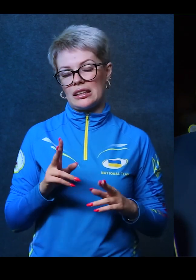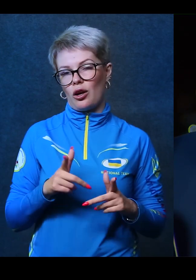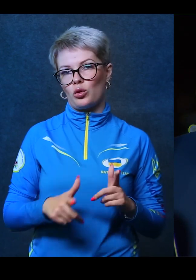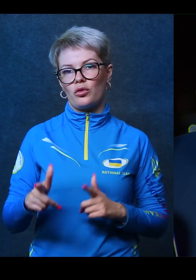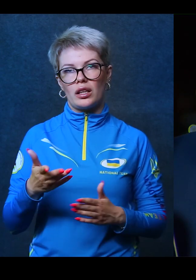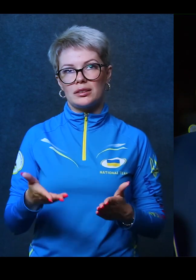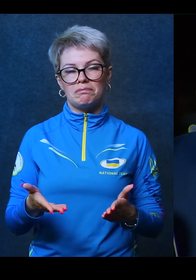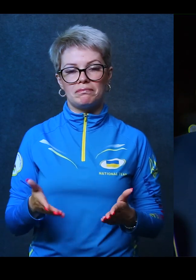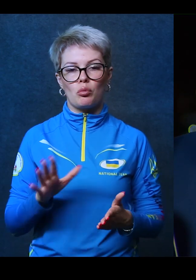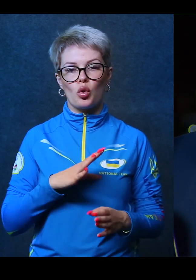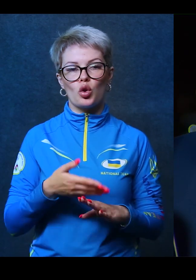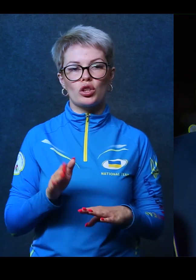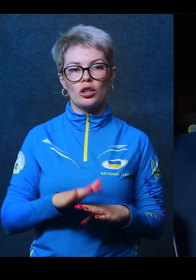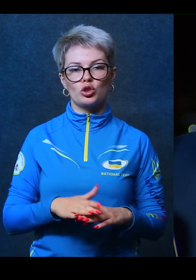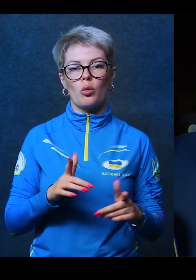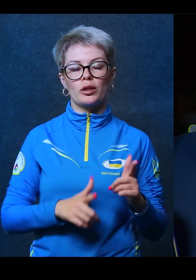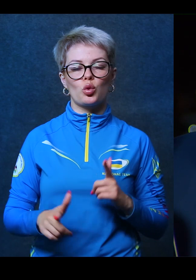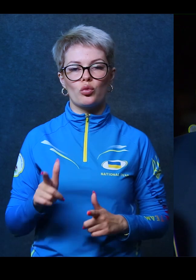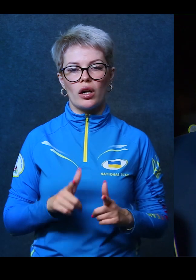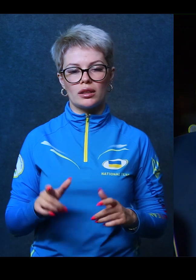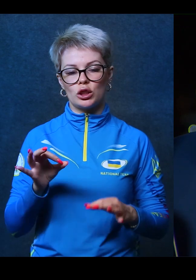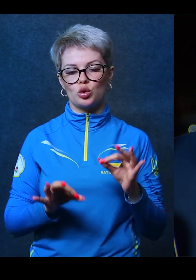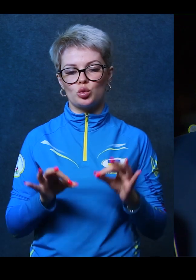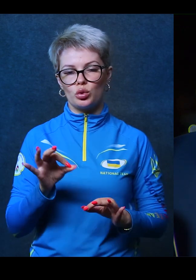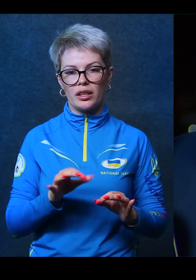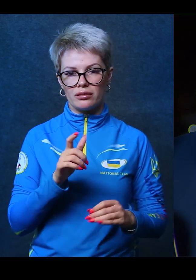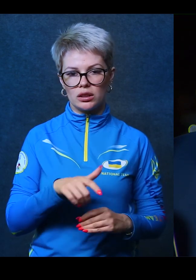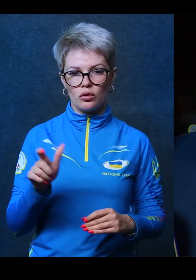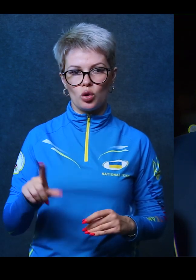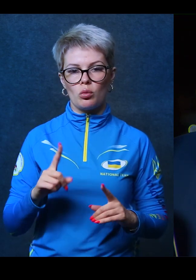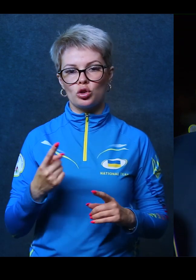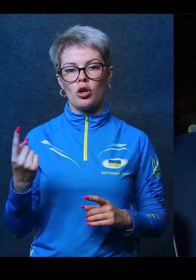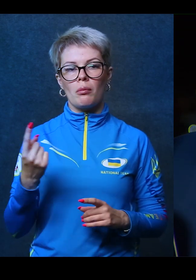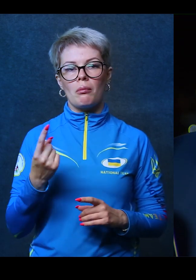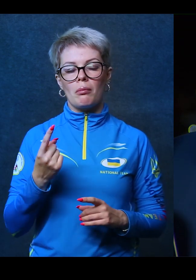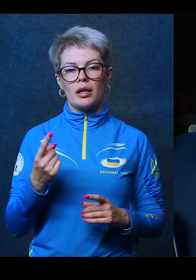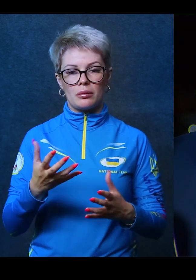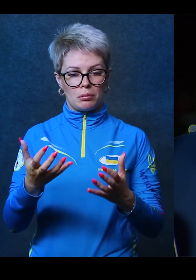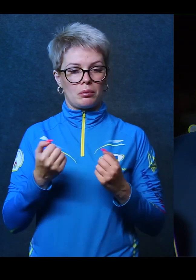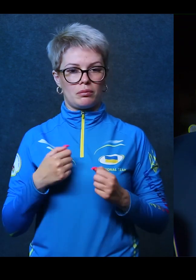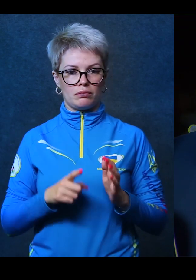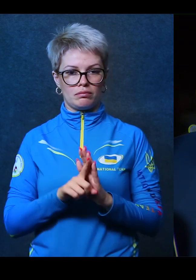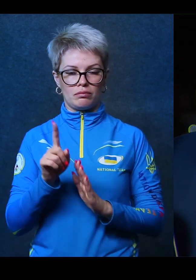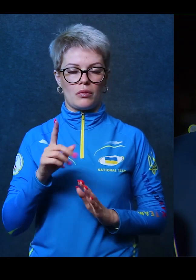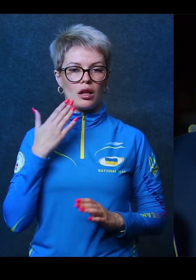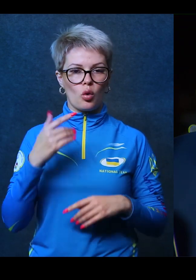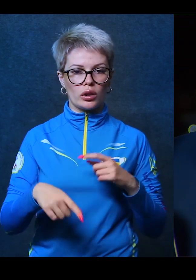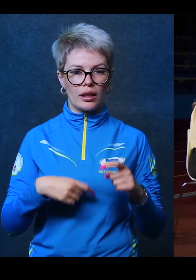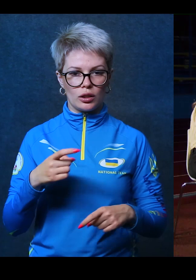Готувалися. Було тяжко підготувати суддівство, тому що вперше ми приймали легку атлетику.